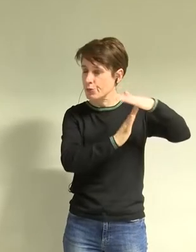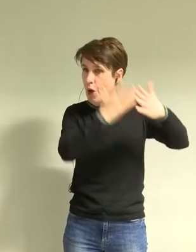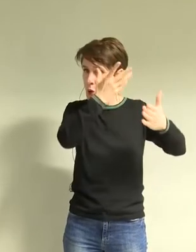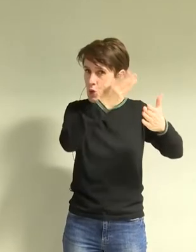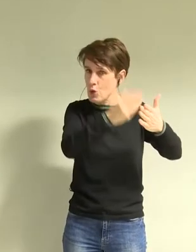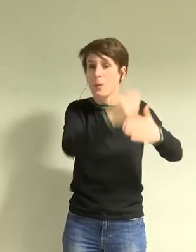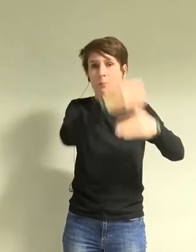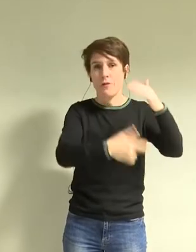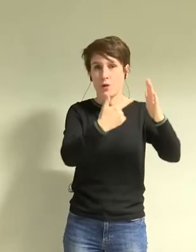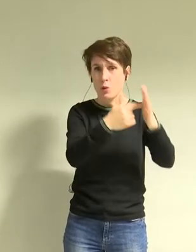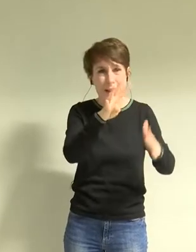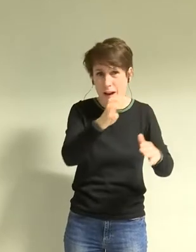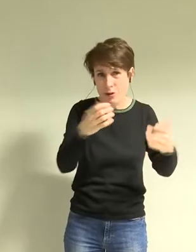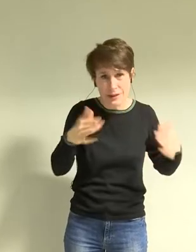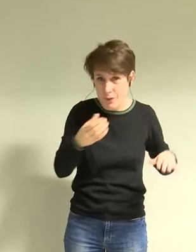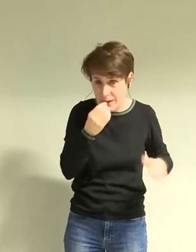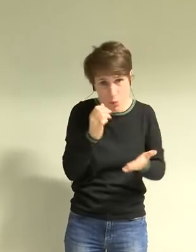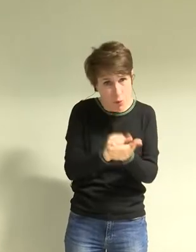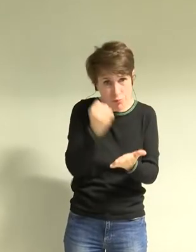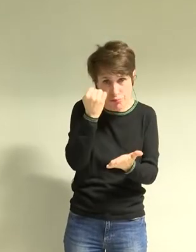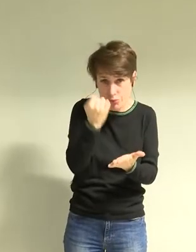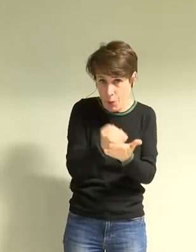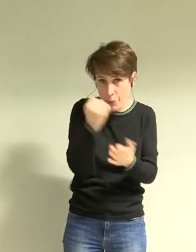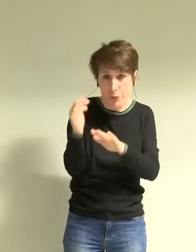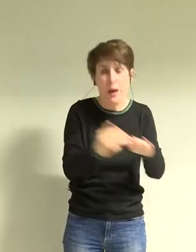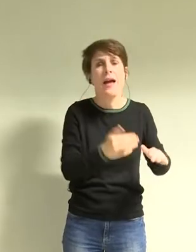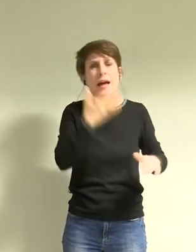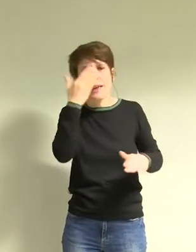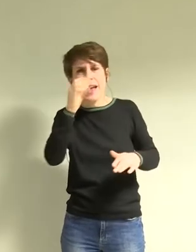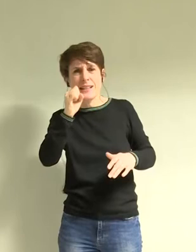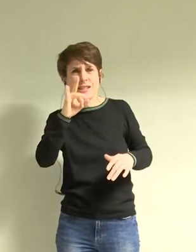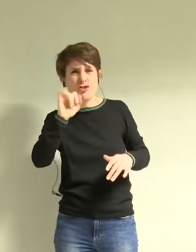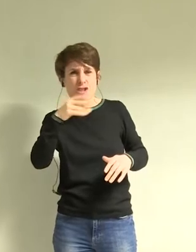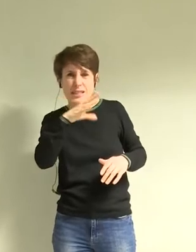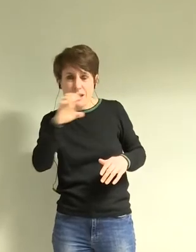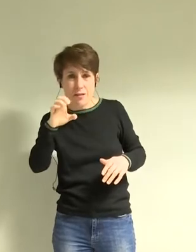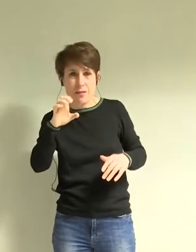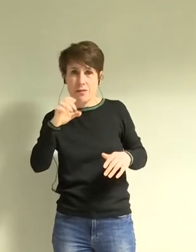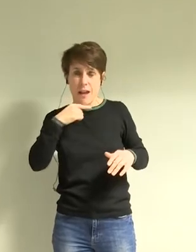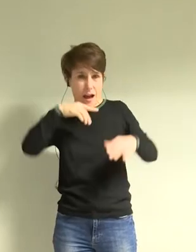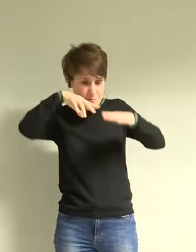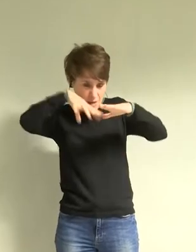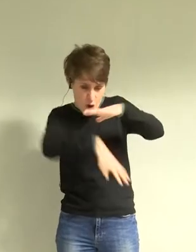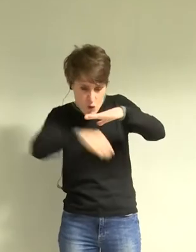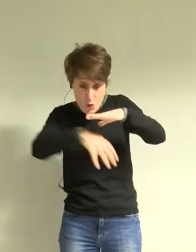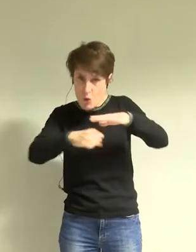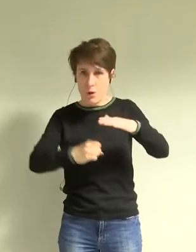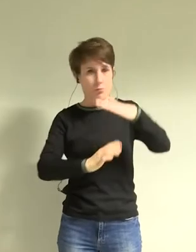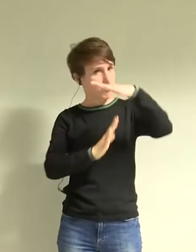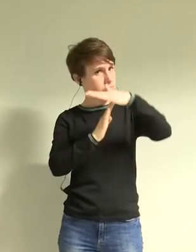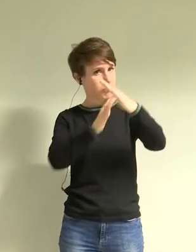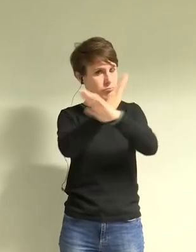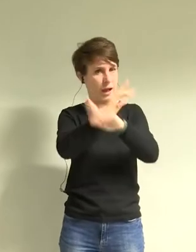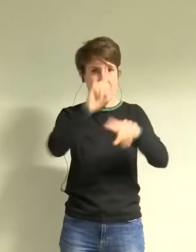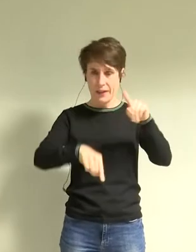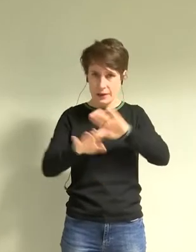l'interdiction de l'exploration et l'exploitation de gaz de schiste et de l'ensemble des hydrocarbures non conventionnels ça c'est fait arrêt de la production